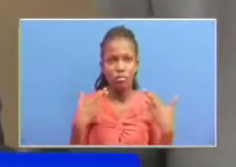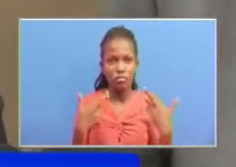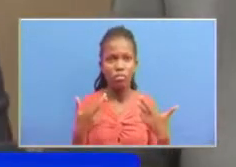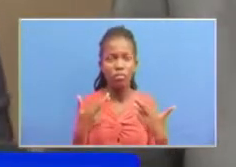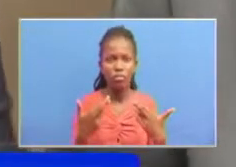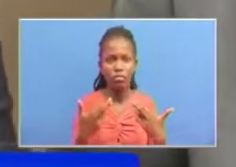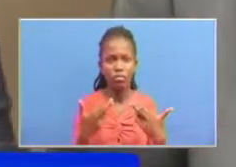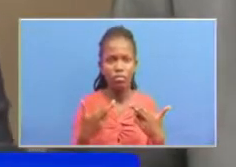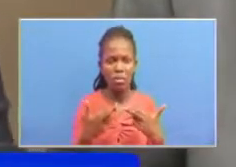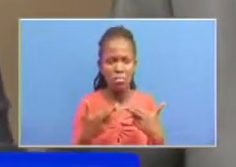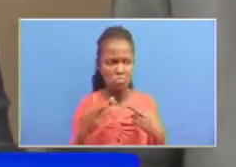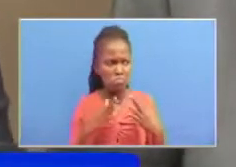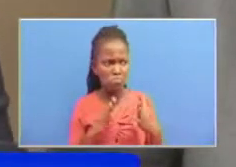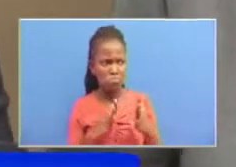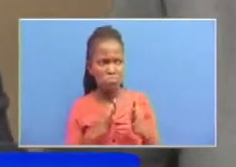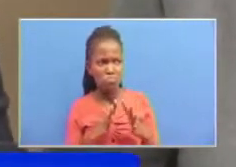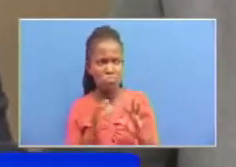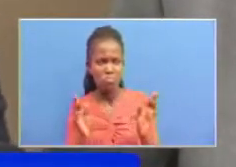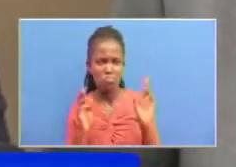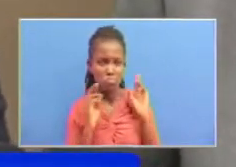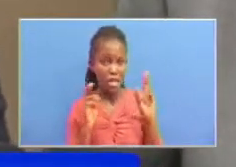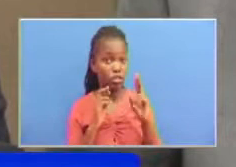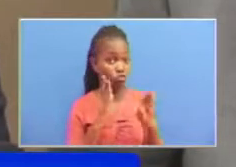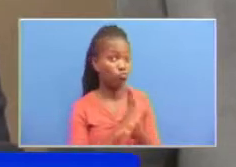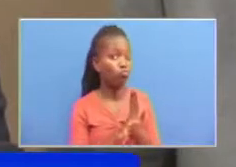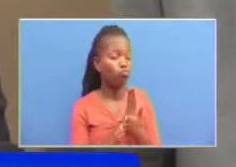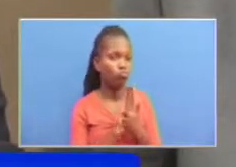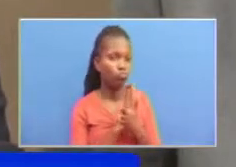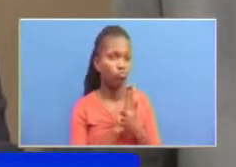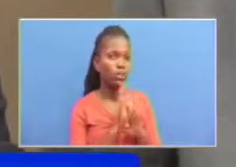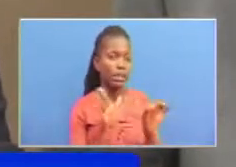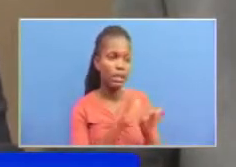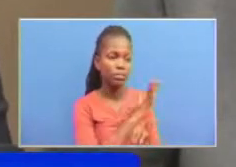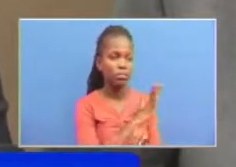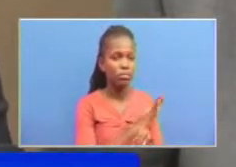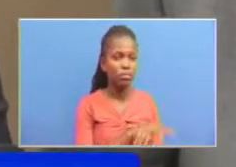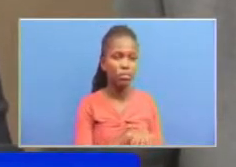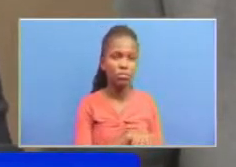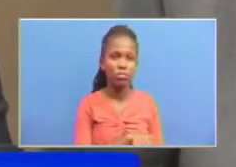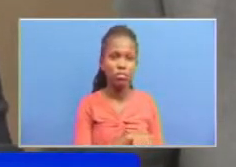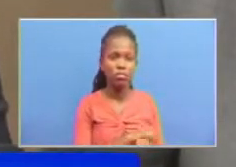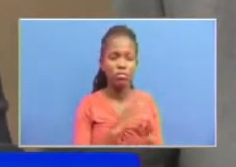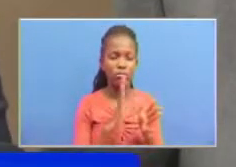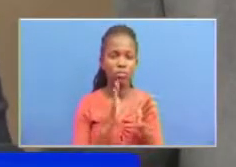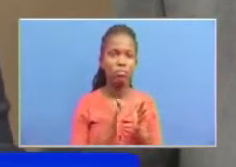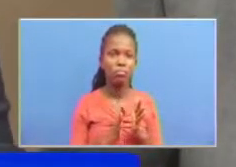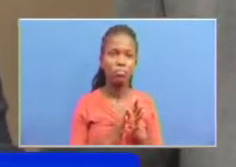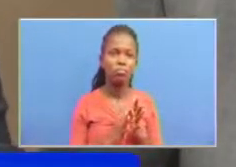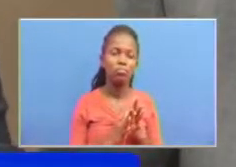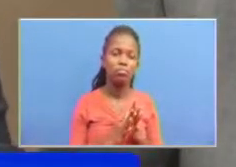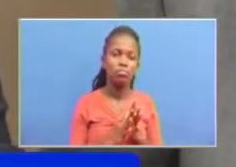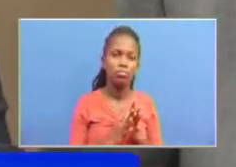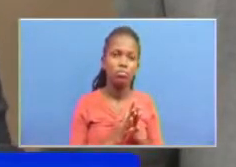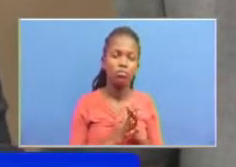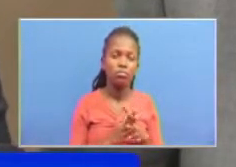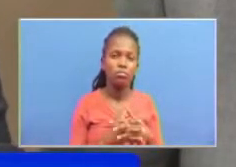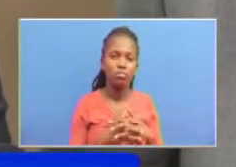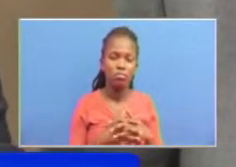And not just set. We are fully set. For an in-person voting.